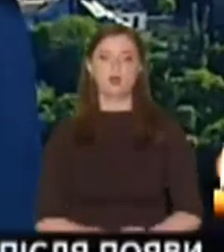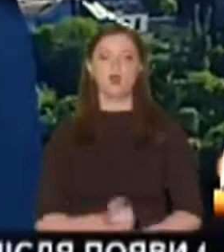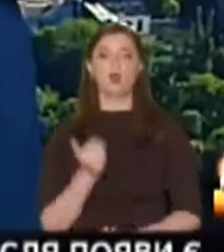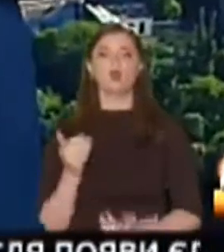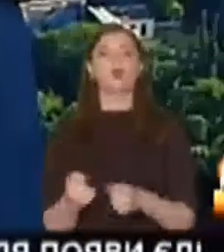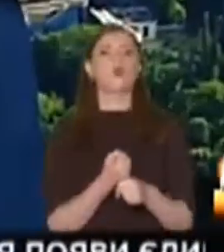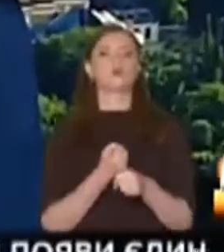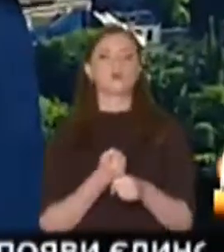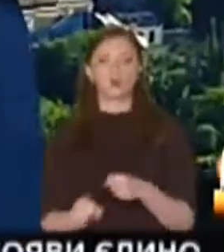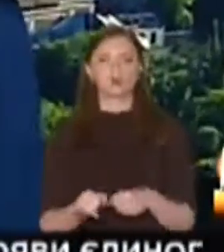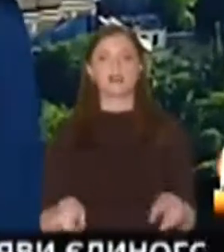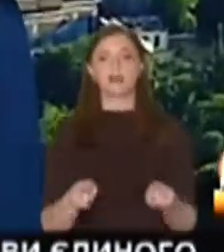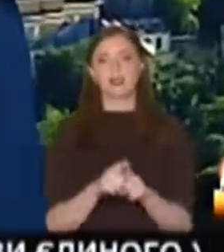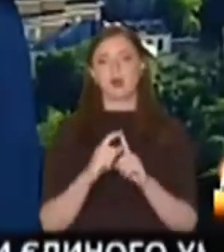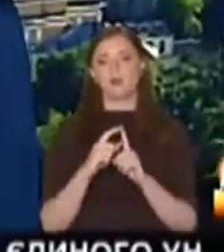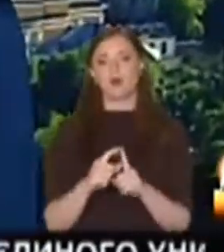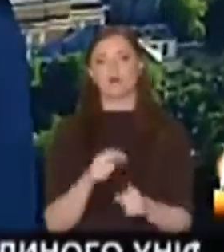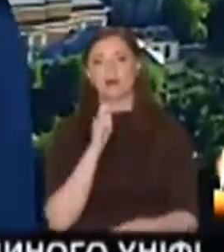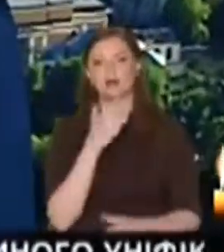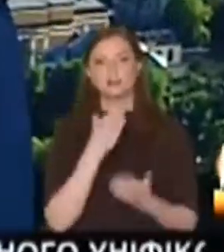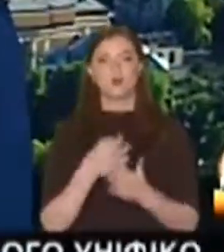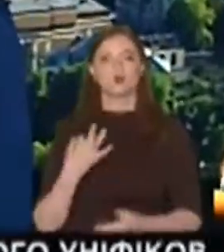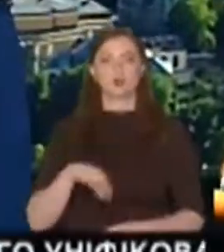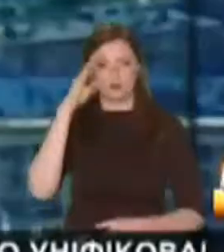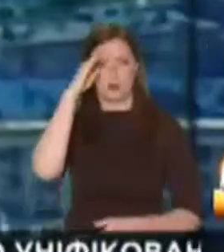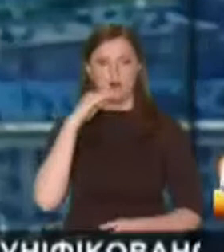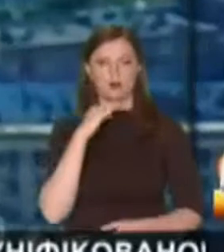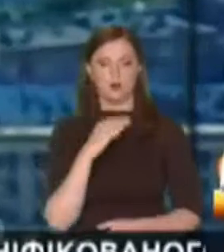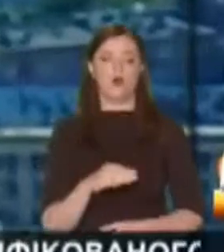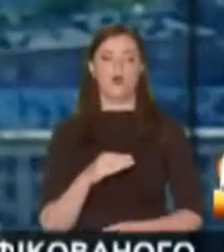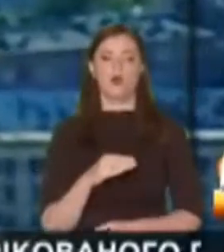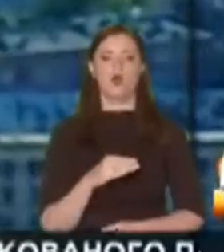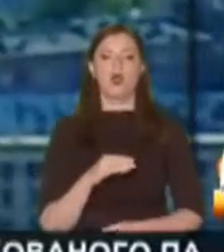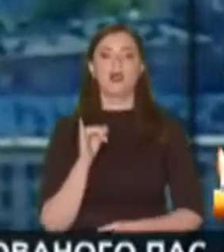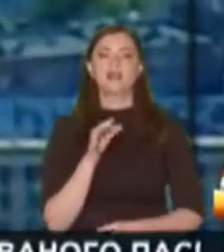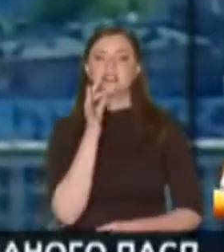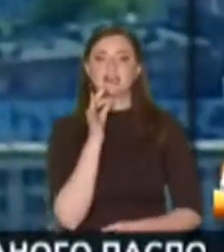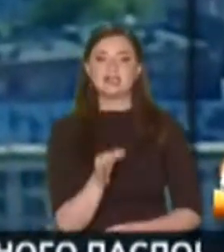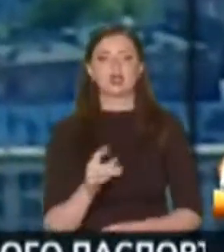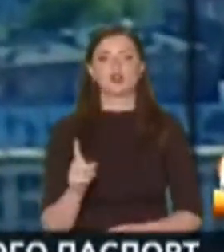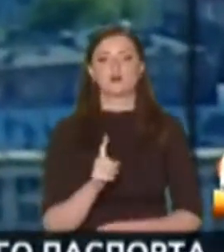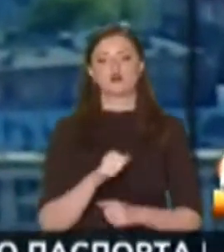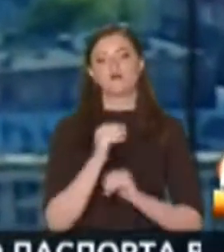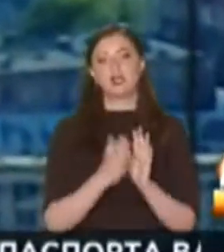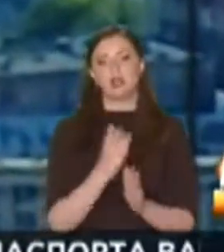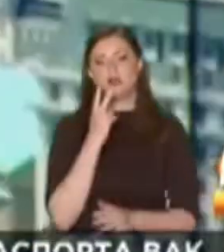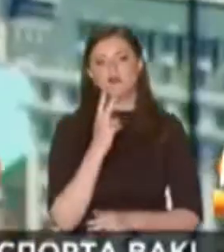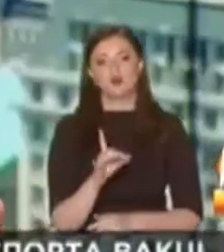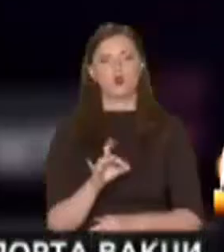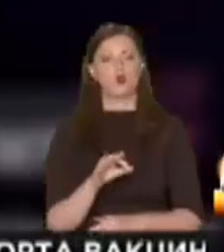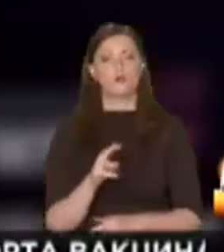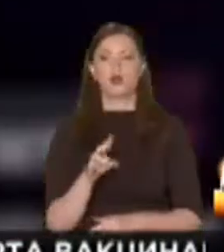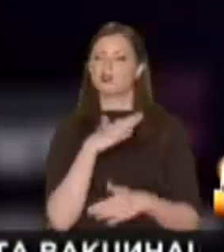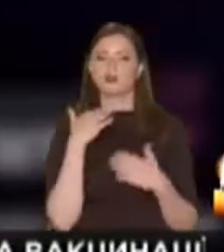Його змусили, і так прокоментував інтерв'ю свого сина батько Протасевича, і зазначив, що взагалі видно, Роман не